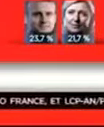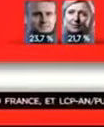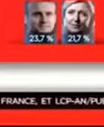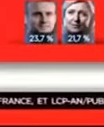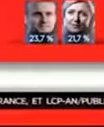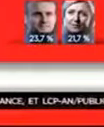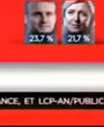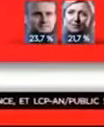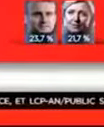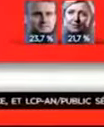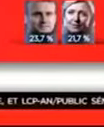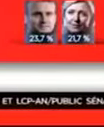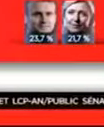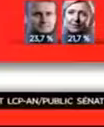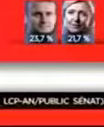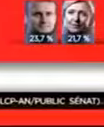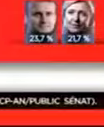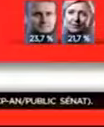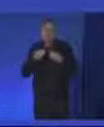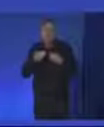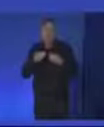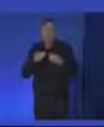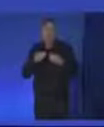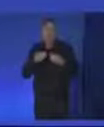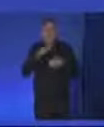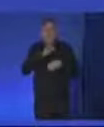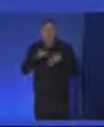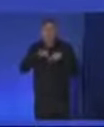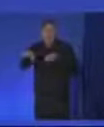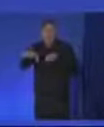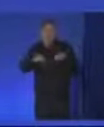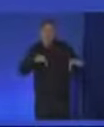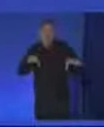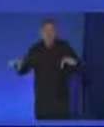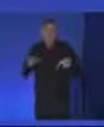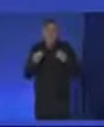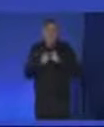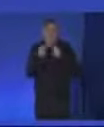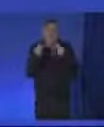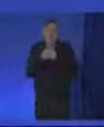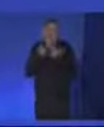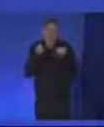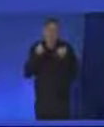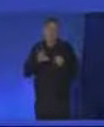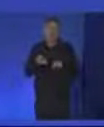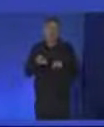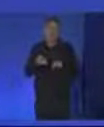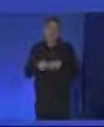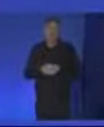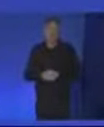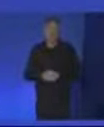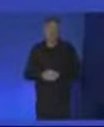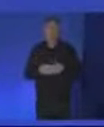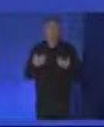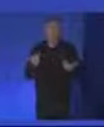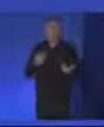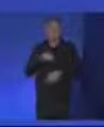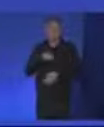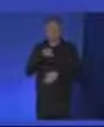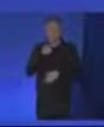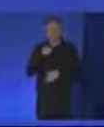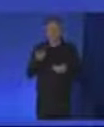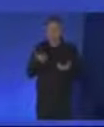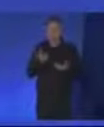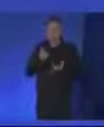adversaire politique et une ennemie de la République. Dès lors, il n'y a pas d'autre choix que de voter contre l'extrême